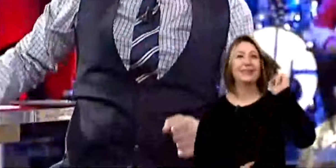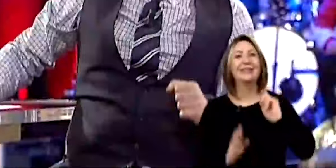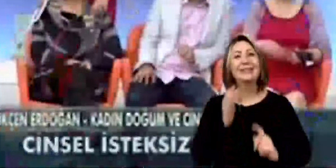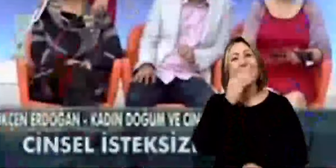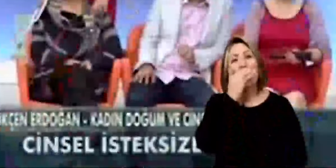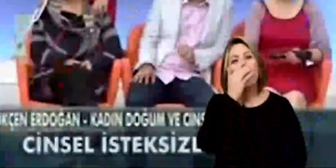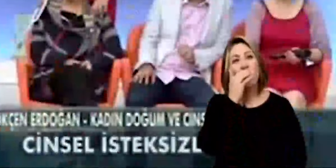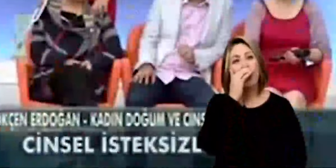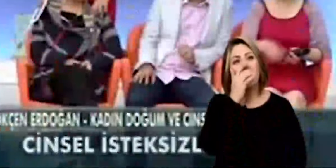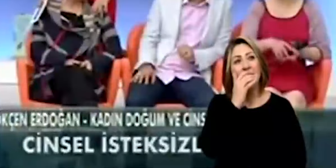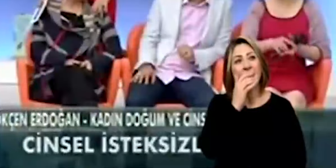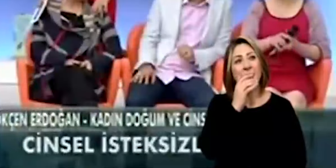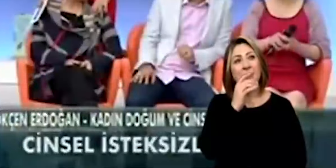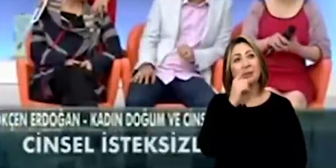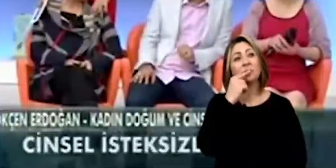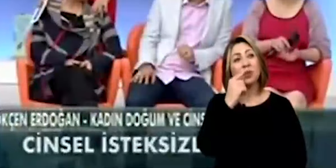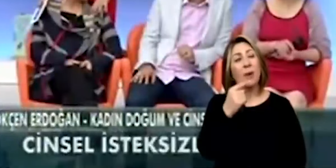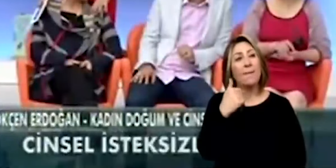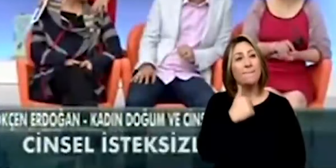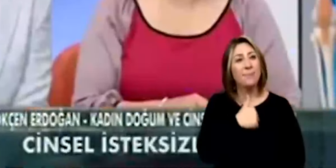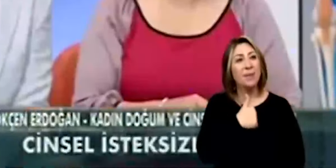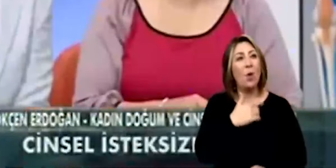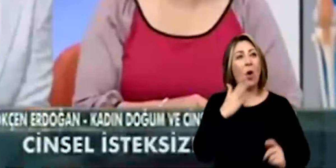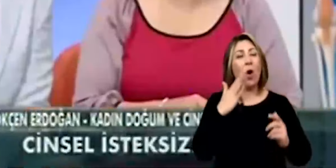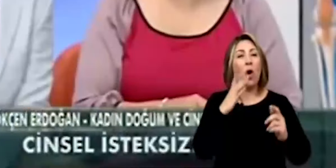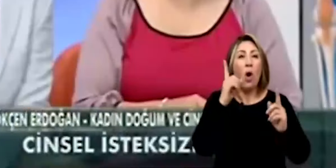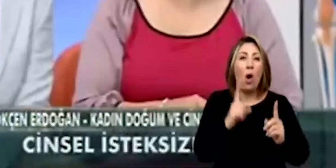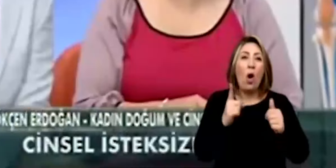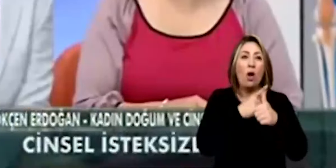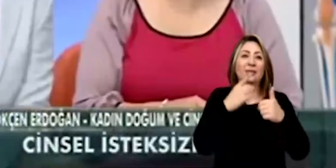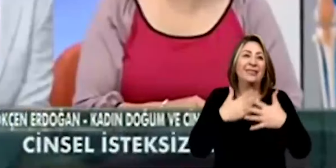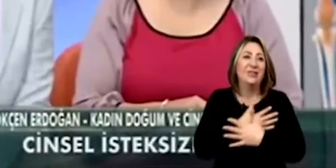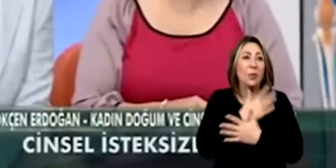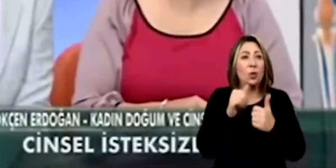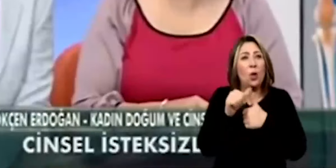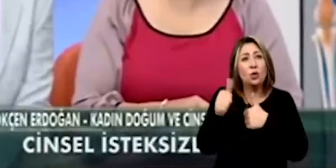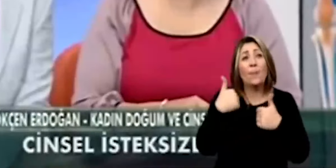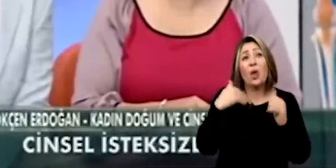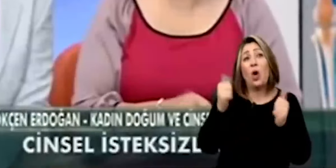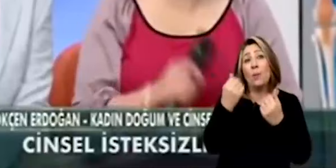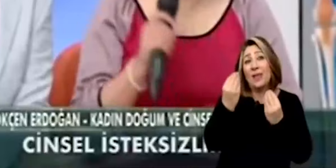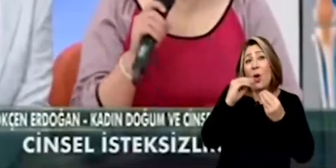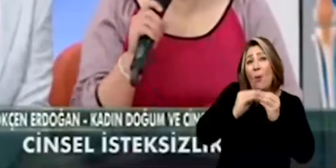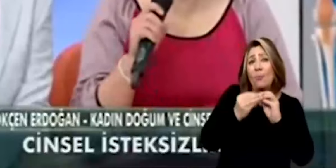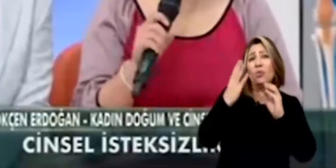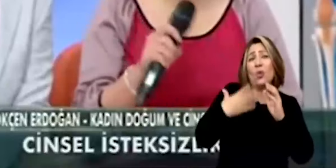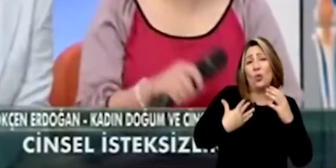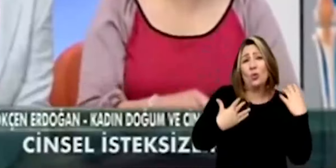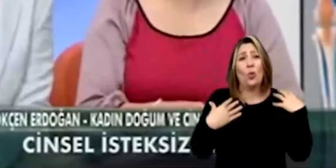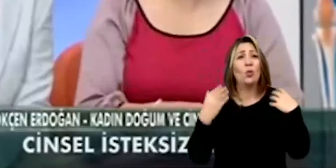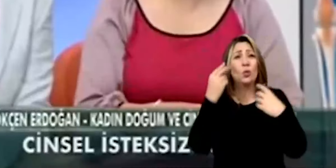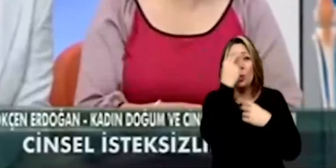Devam. Diyor Helen, diyor ki benim ön sevişmemi daha uzun tut diyor. Beni daha önemse, daha iyi öp diyor. Dokun evet.